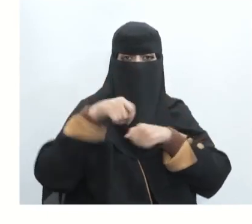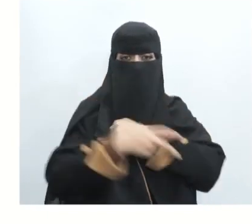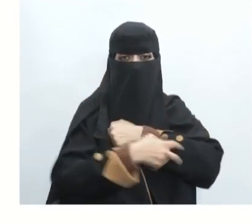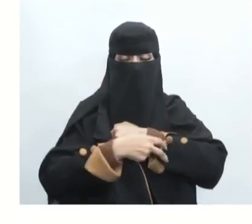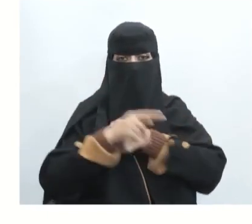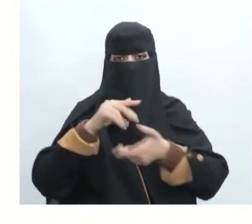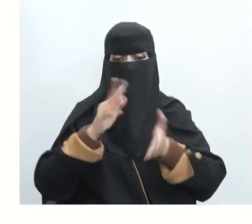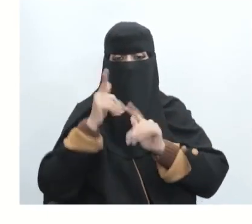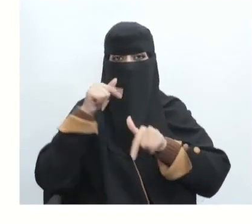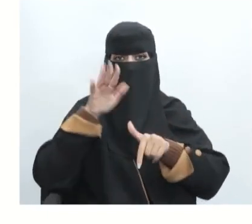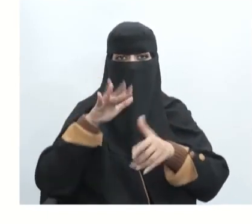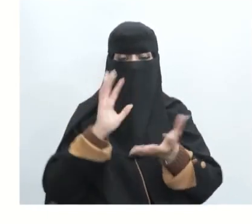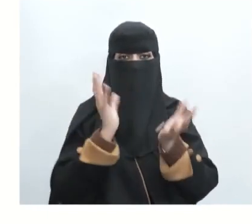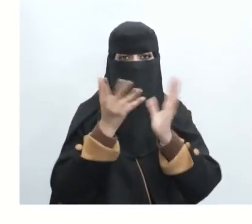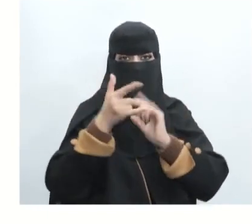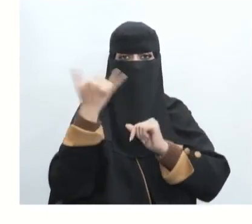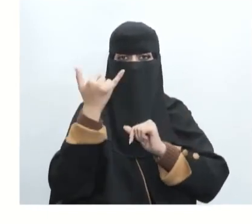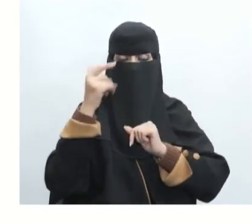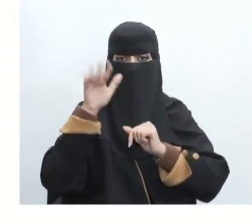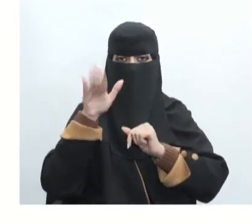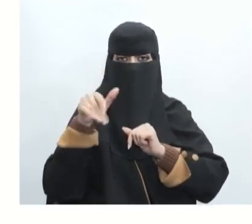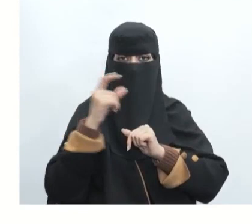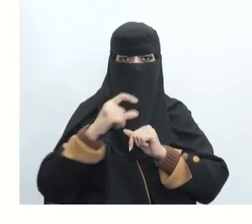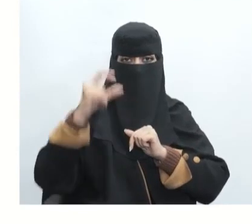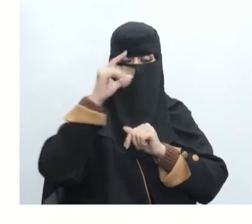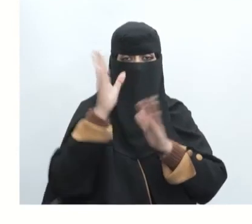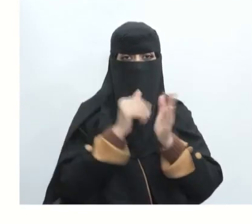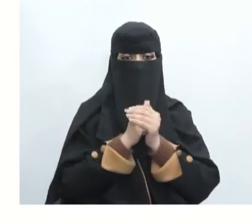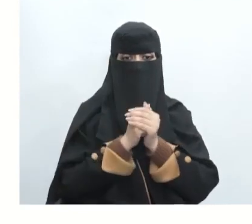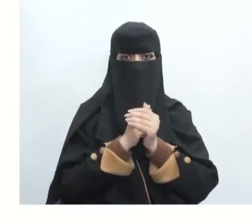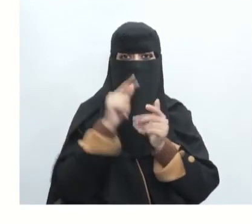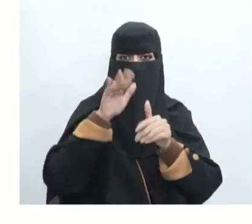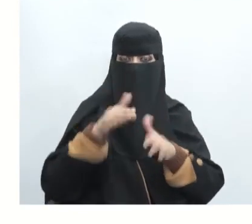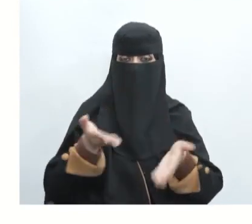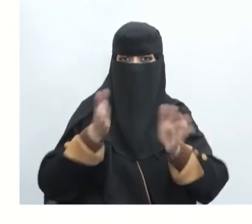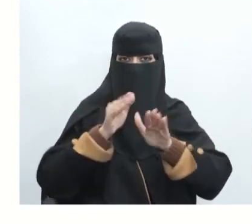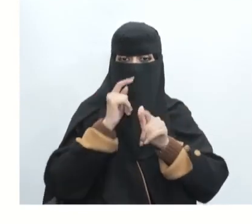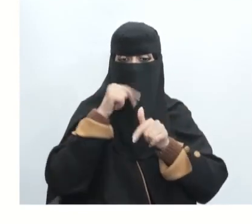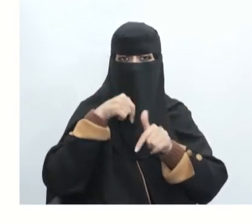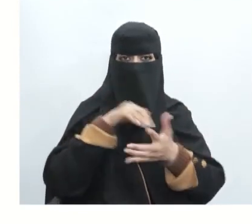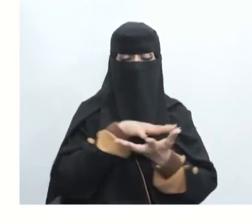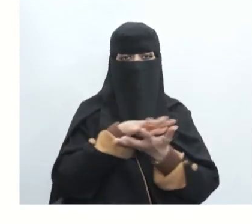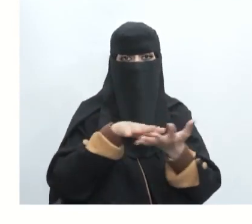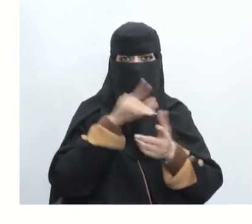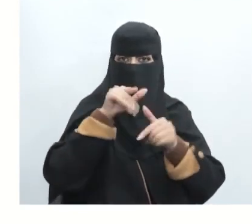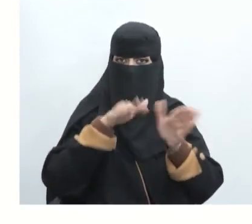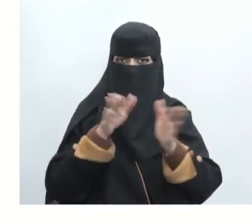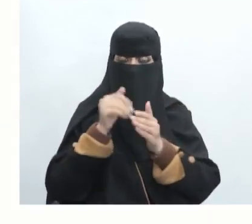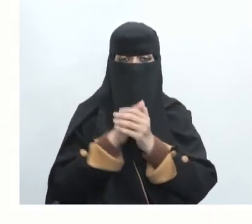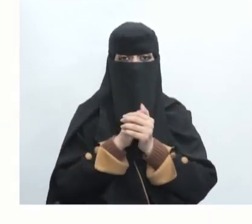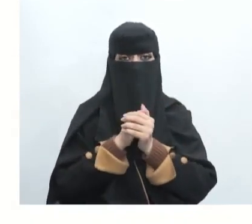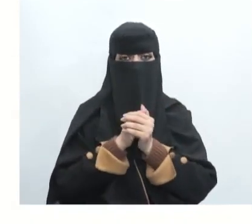الفقر في العالم العربي والاسلامي ايضا من المشكلات ابناء وبنات